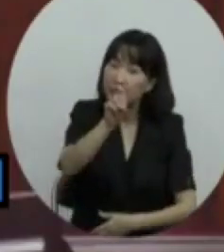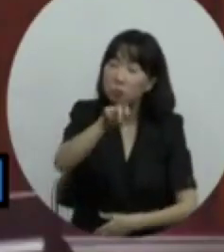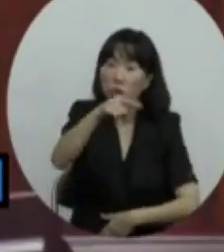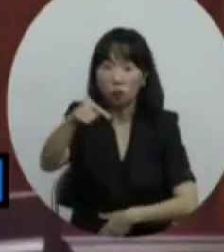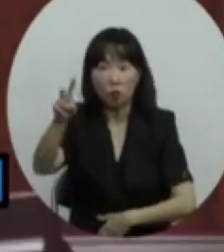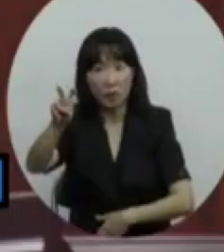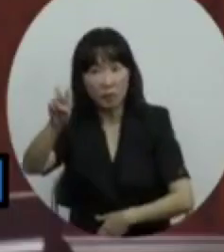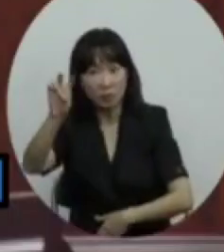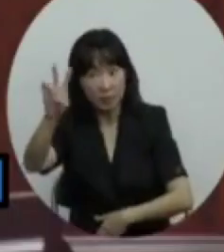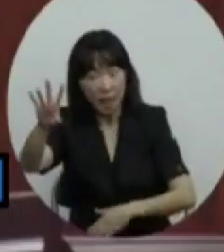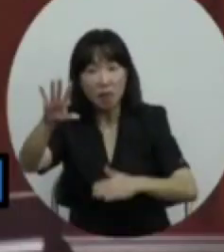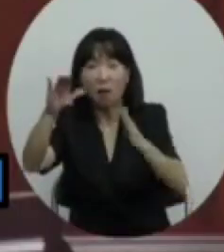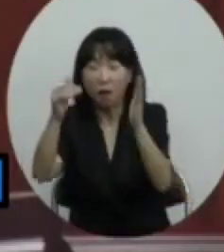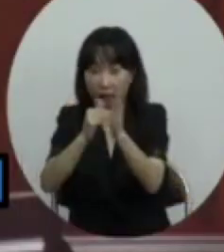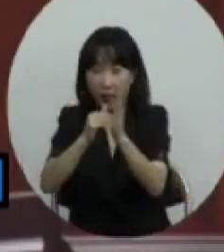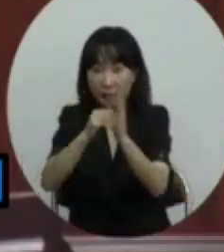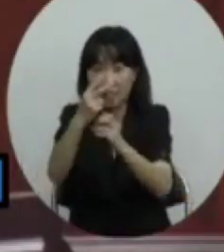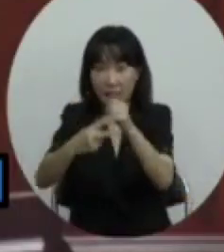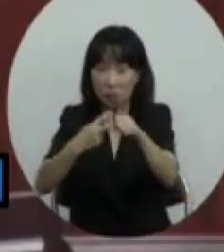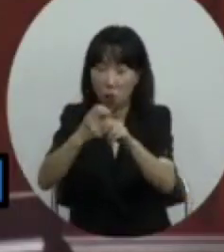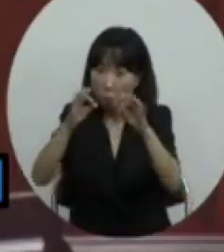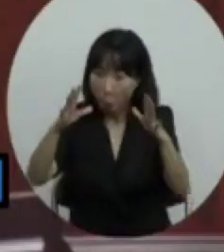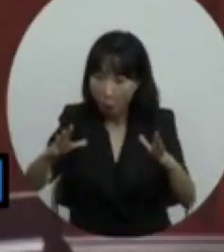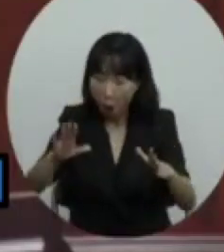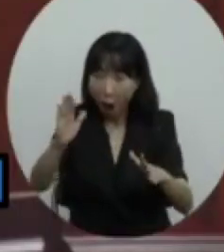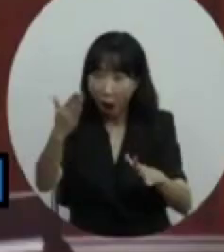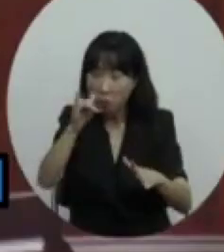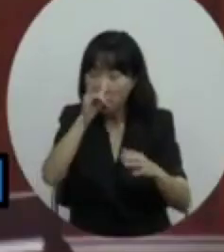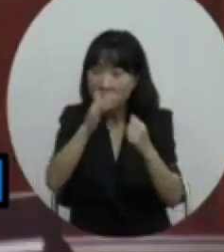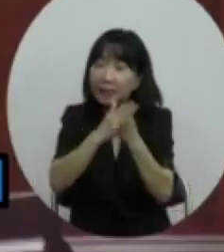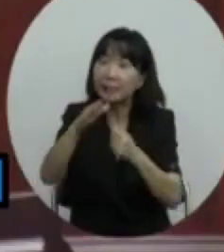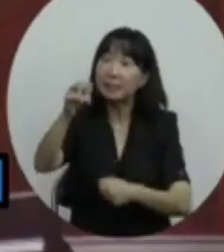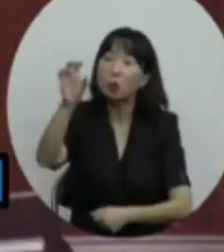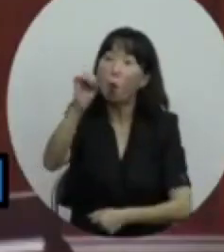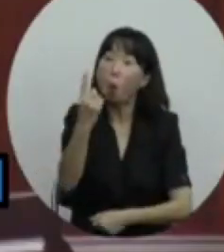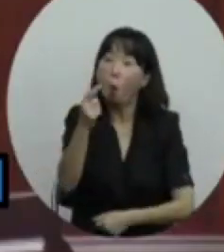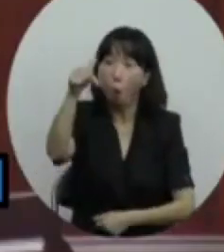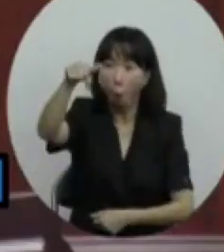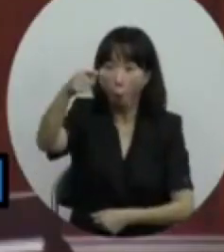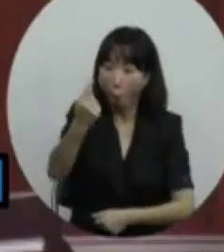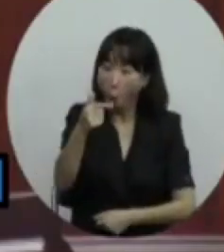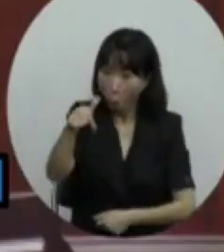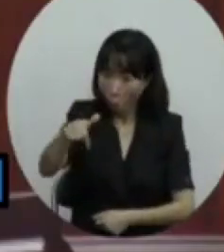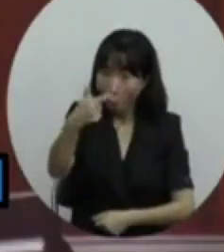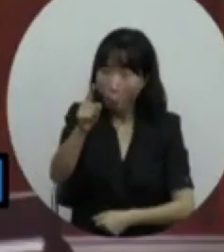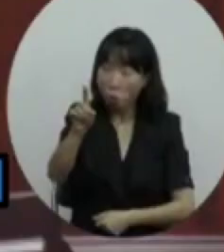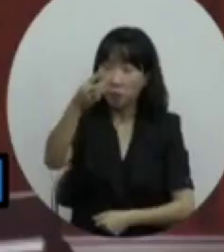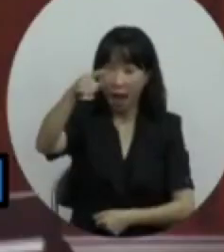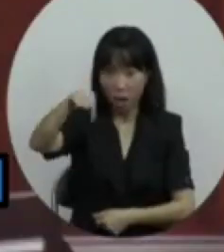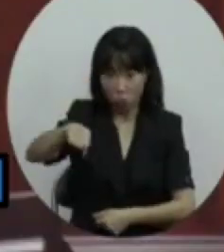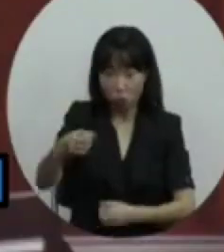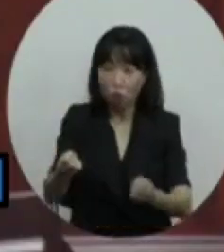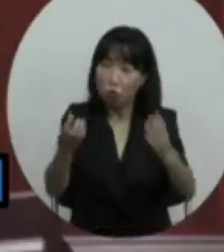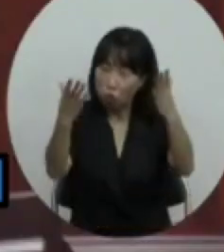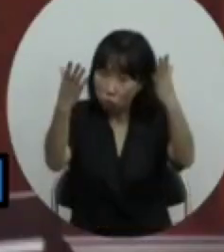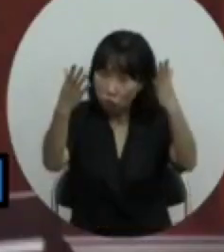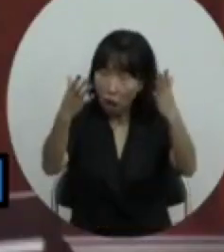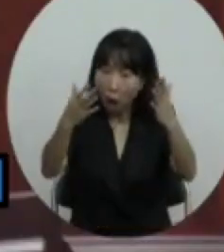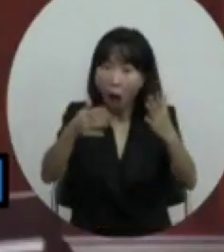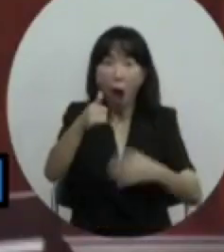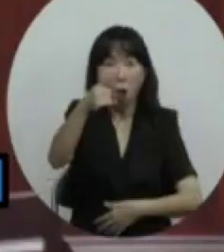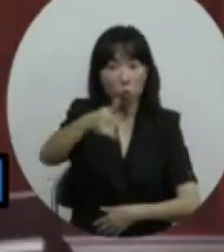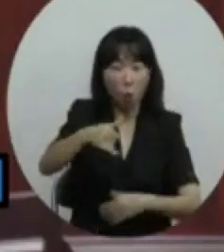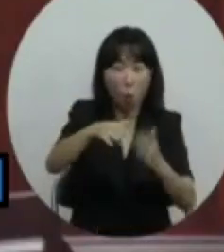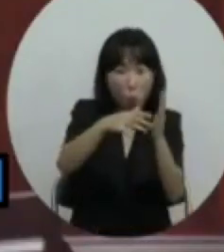2024년까지 문화관광축제로 선정된 오곡나루 축제는 여주시가 자랑하는 농특산물을